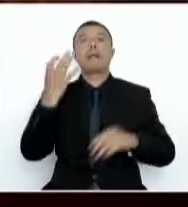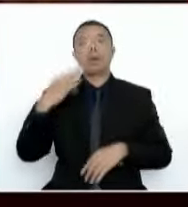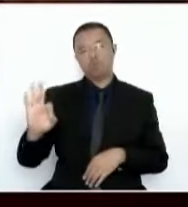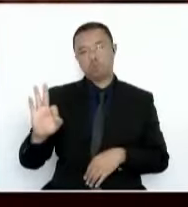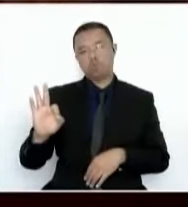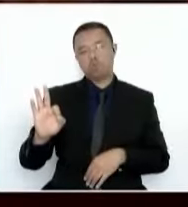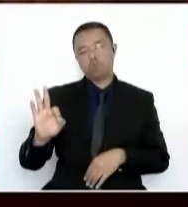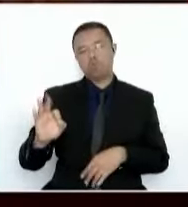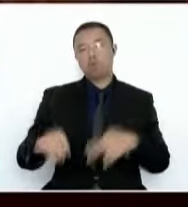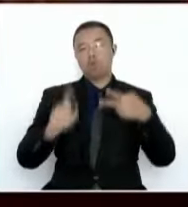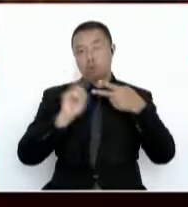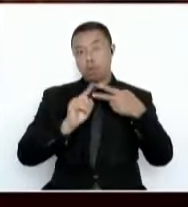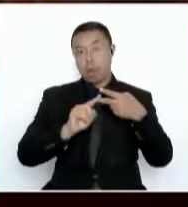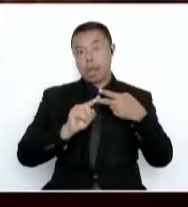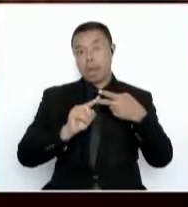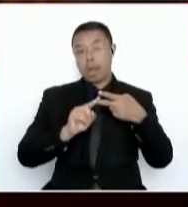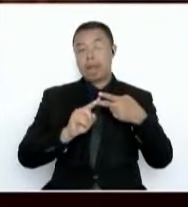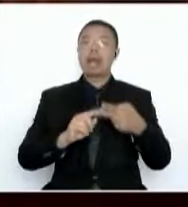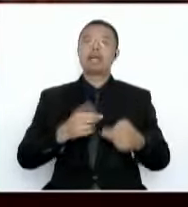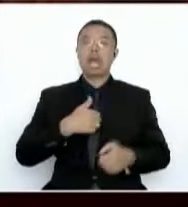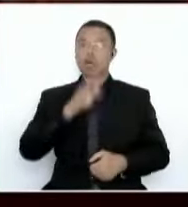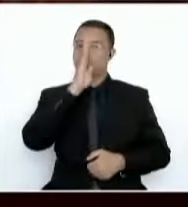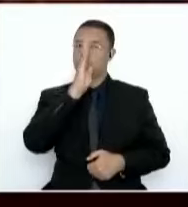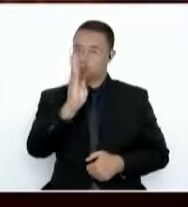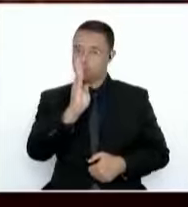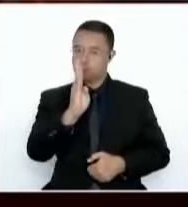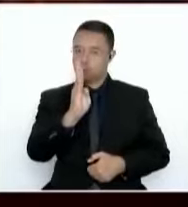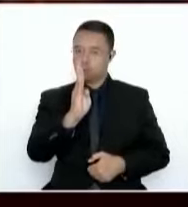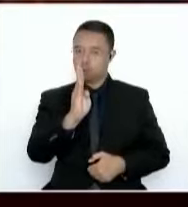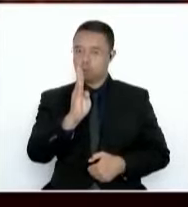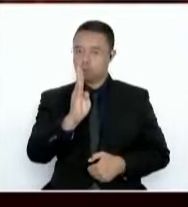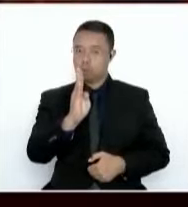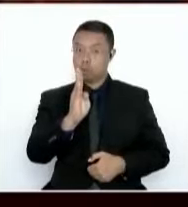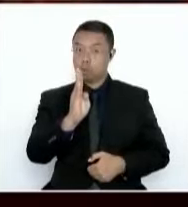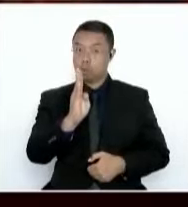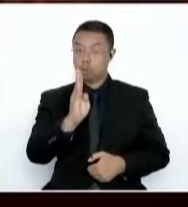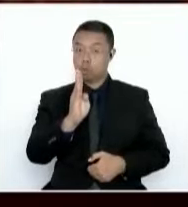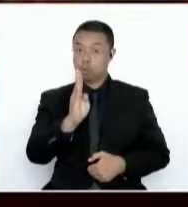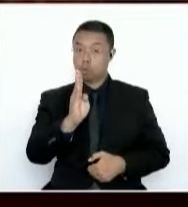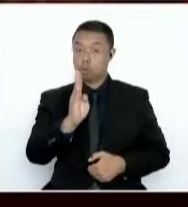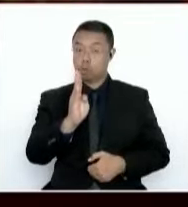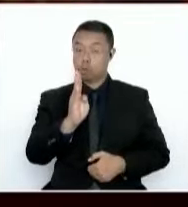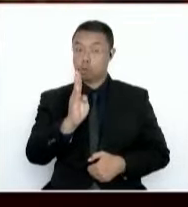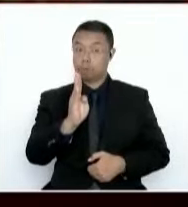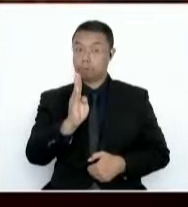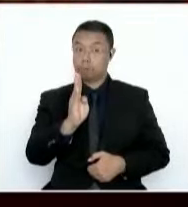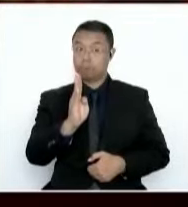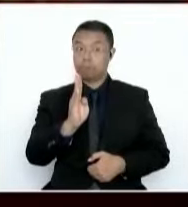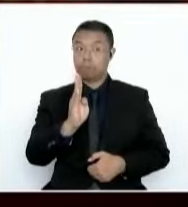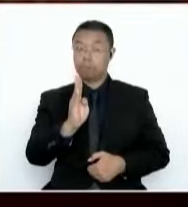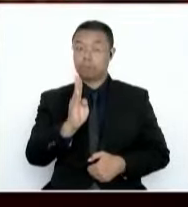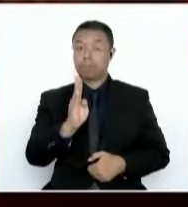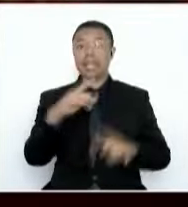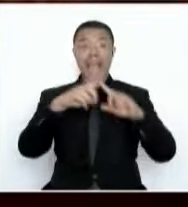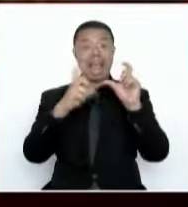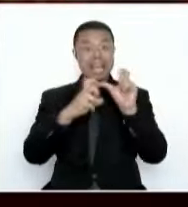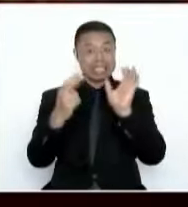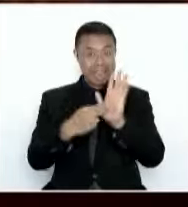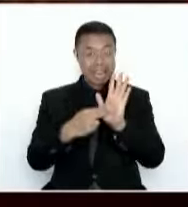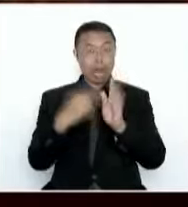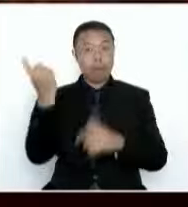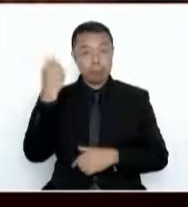kedua inte integritas para ee ee ee as